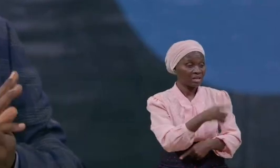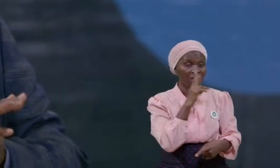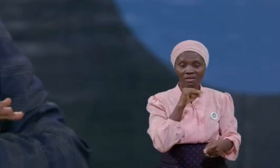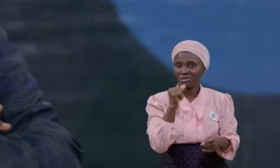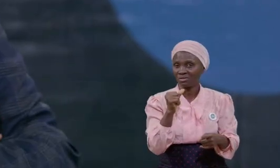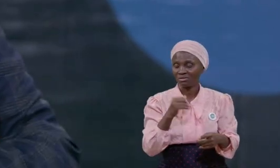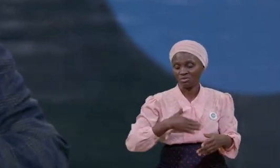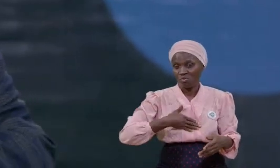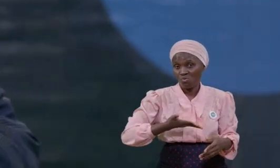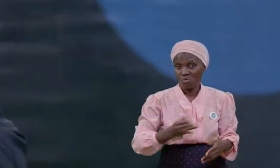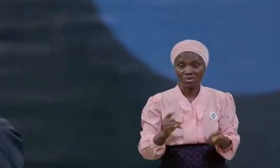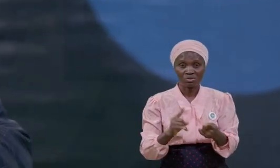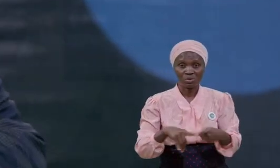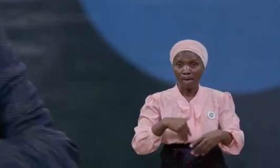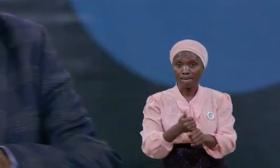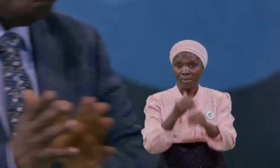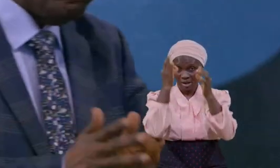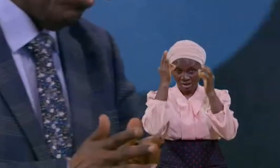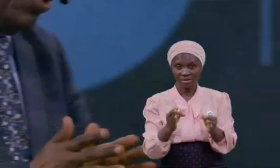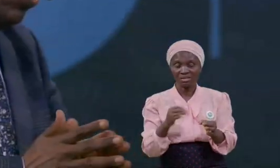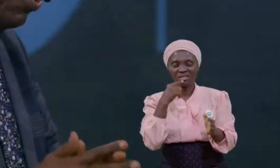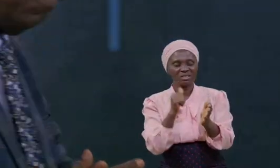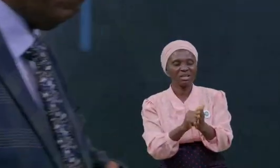Saint, retire-toi. Quand j'aurai